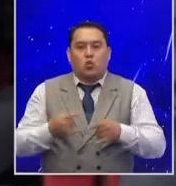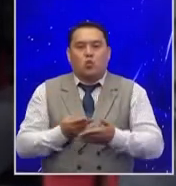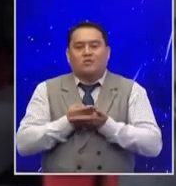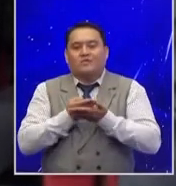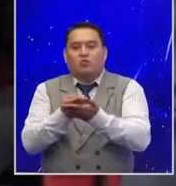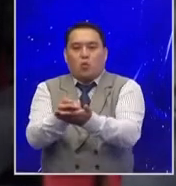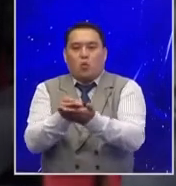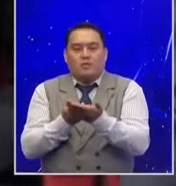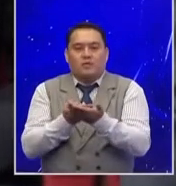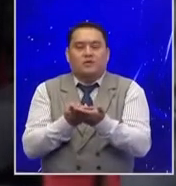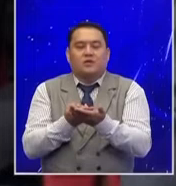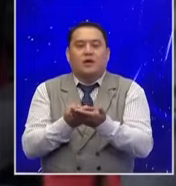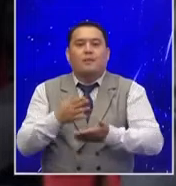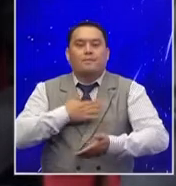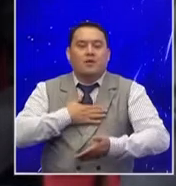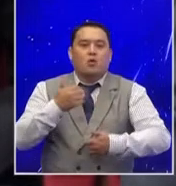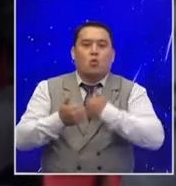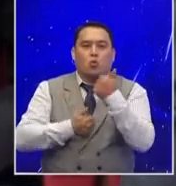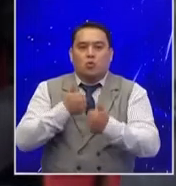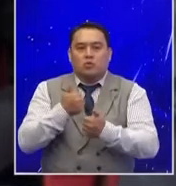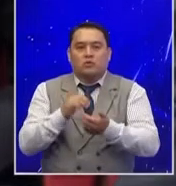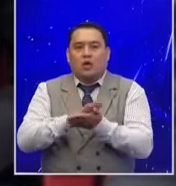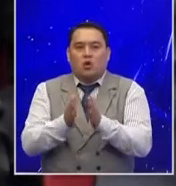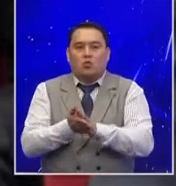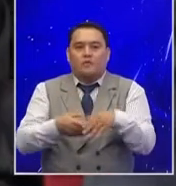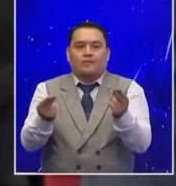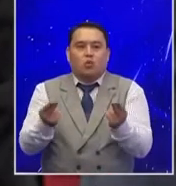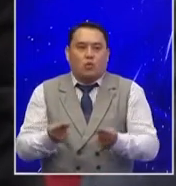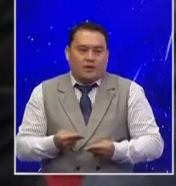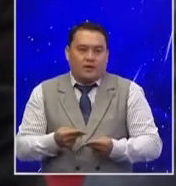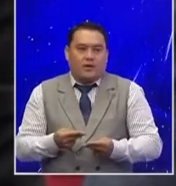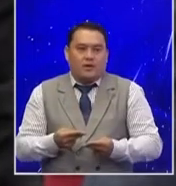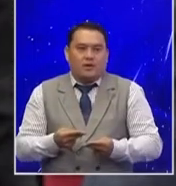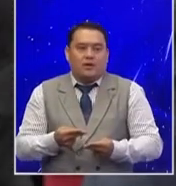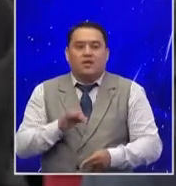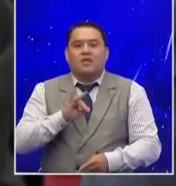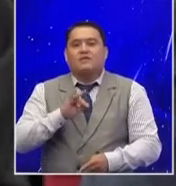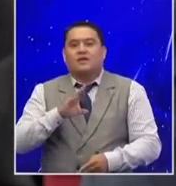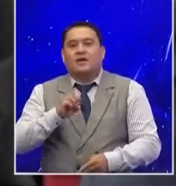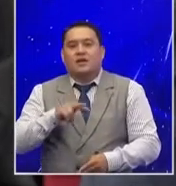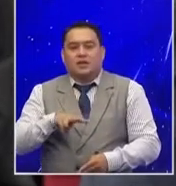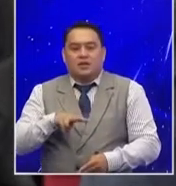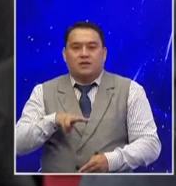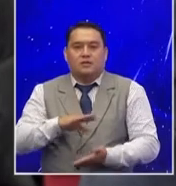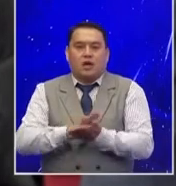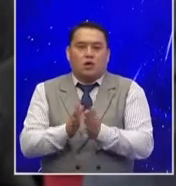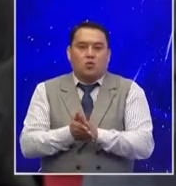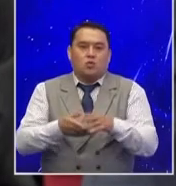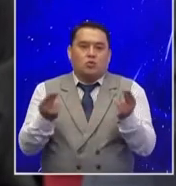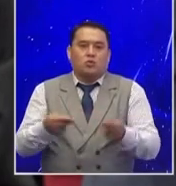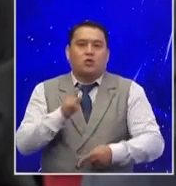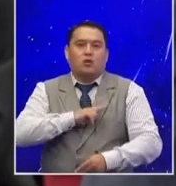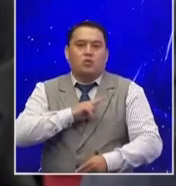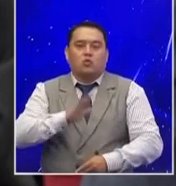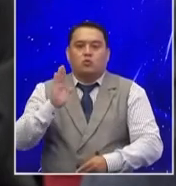хотим подвести итоги конкурсные и уже заключаться. Также по ИВЛам тоже на этой неделе все заключим, будем работать.